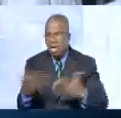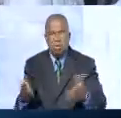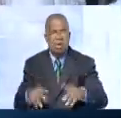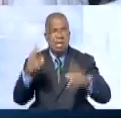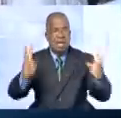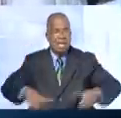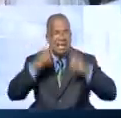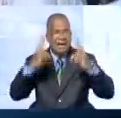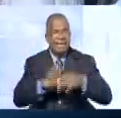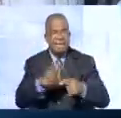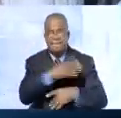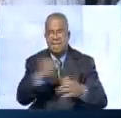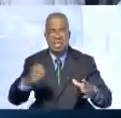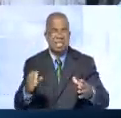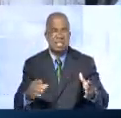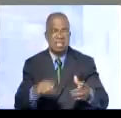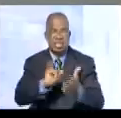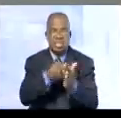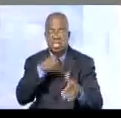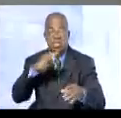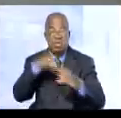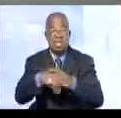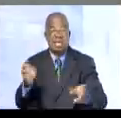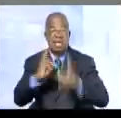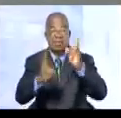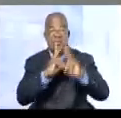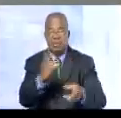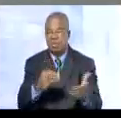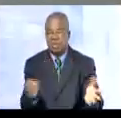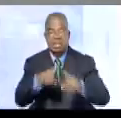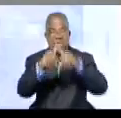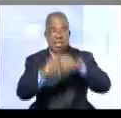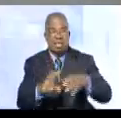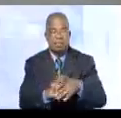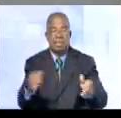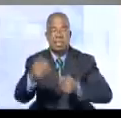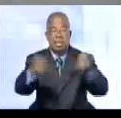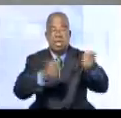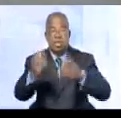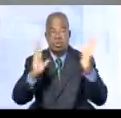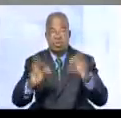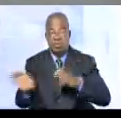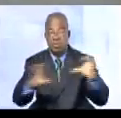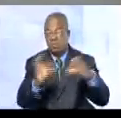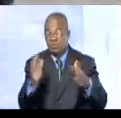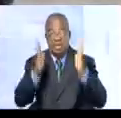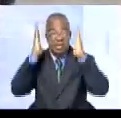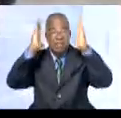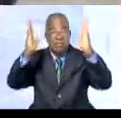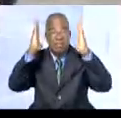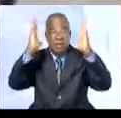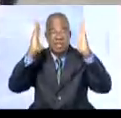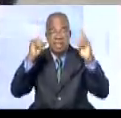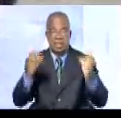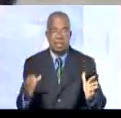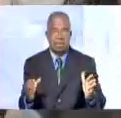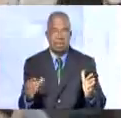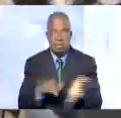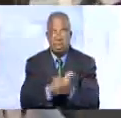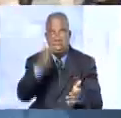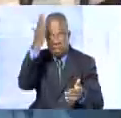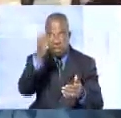ils l'ont demandé, respecter les consignes. L'opération sera constituée de campagnes de proximité dans les différentes gares routières et corridors ainsi